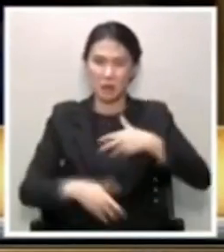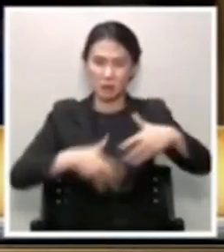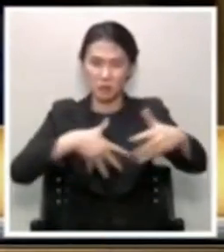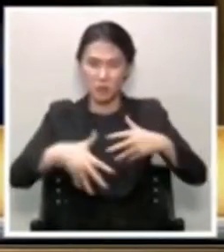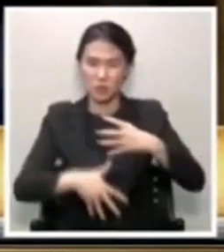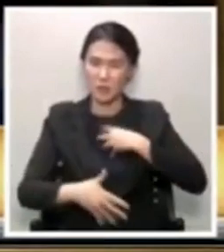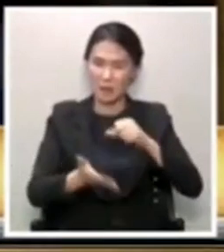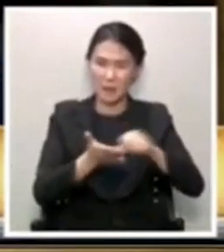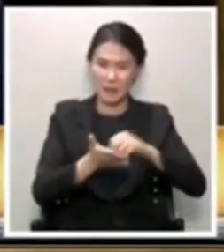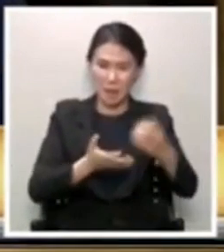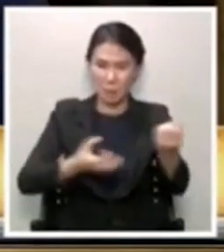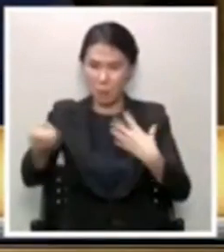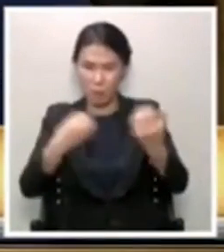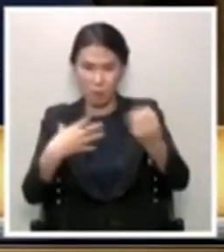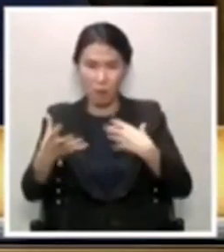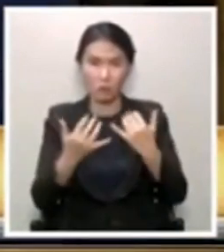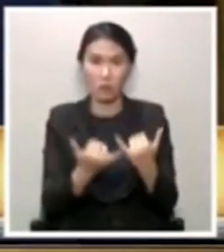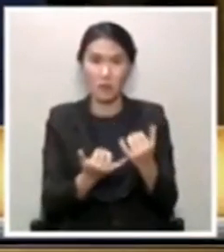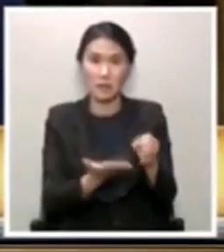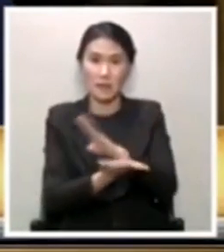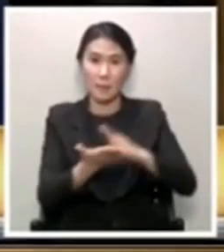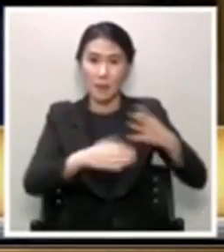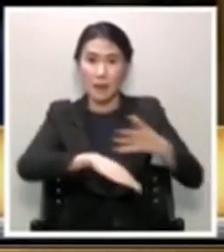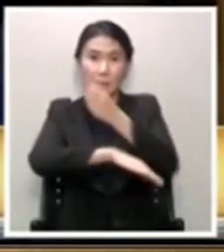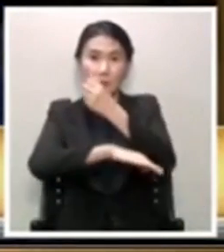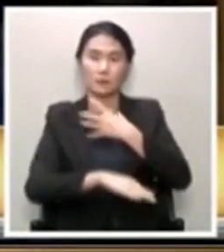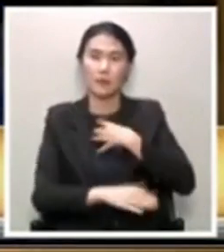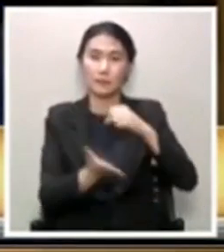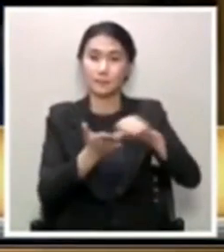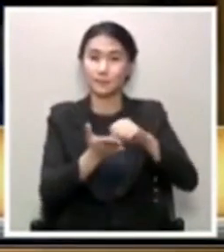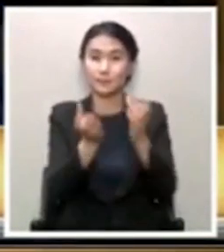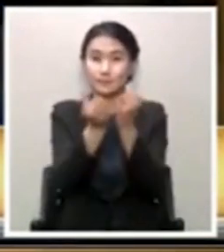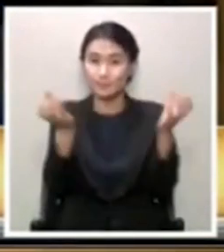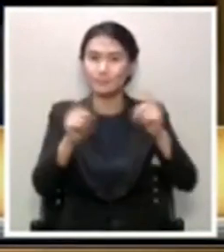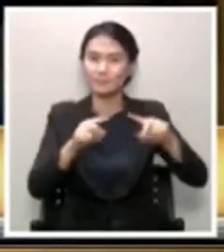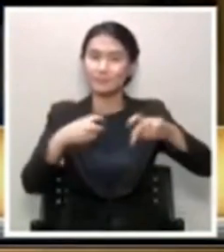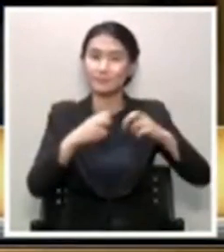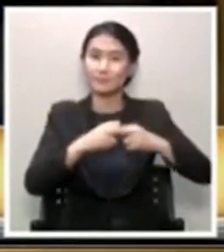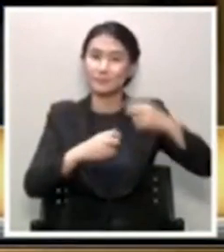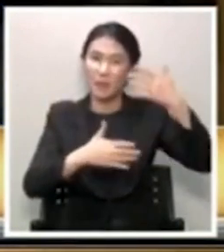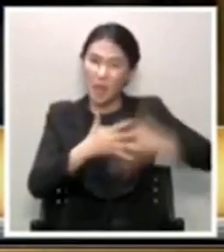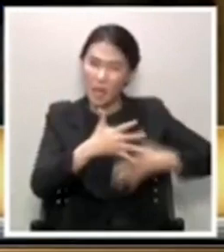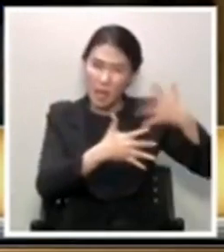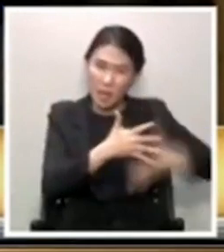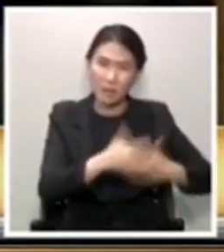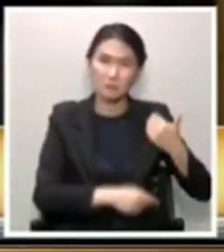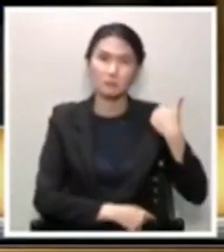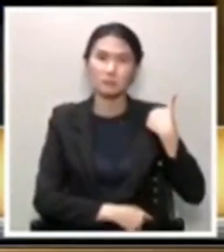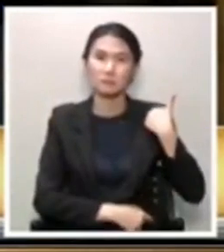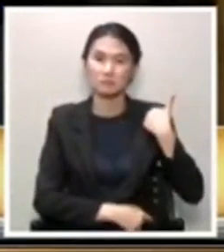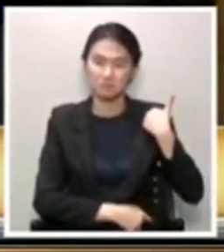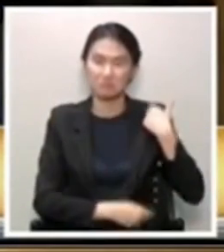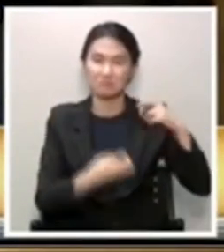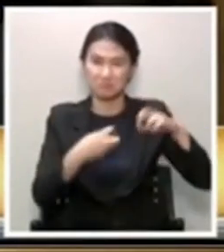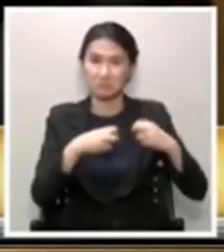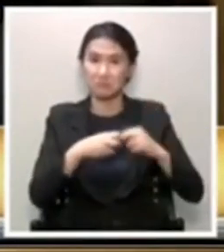ากแก้รัฐธรรมนูญสถาบันการเมืองอยากจะริเริ่มแก้รัฐธรรมนูญแต่แก้ไม่ได้มันติดขัดพอมันติดขัดเกิดลุกลามบ